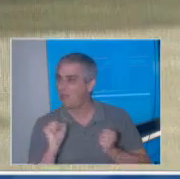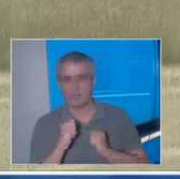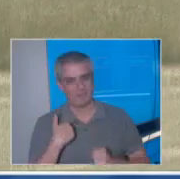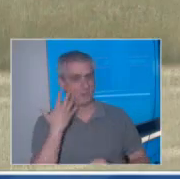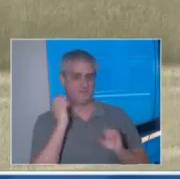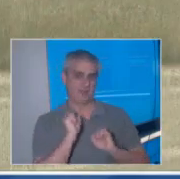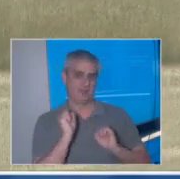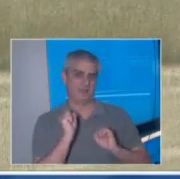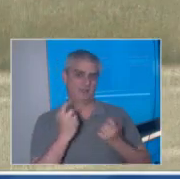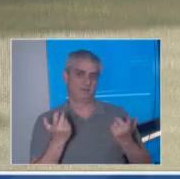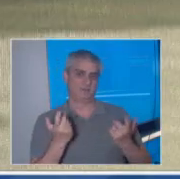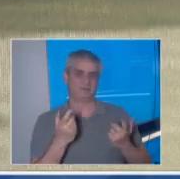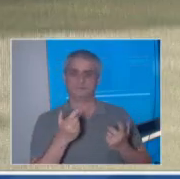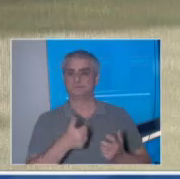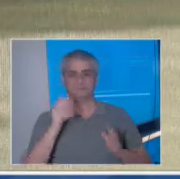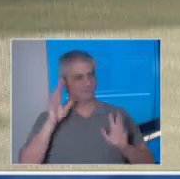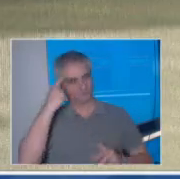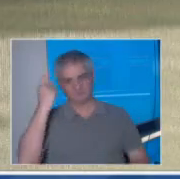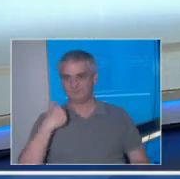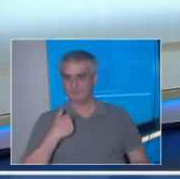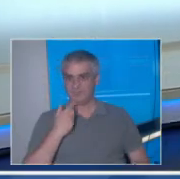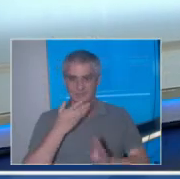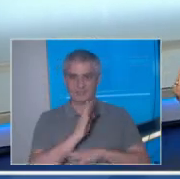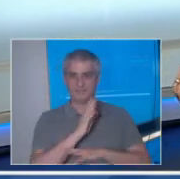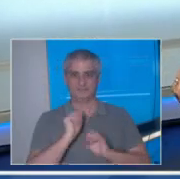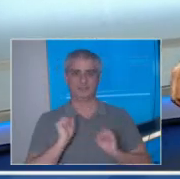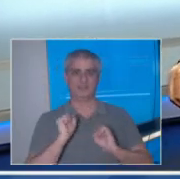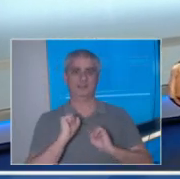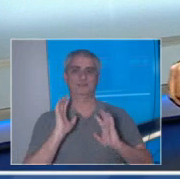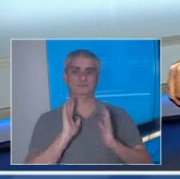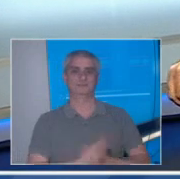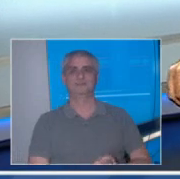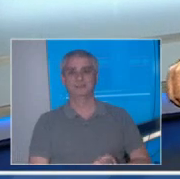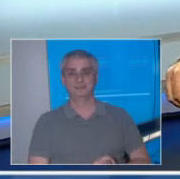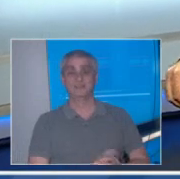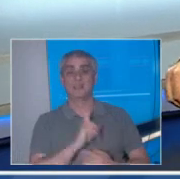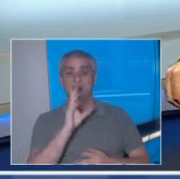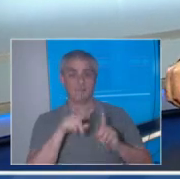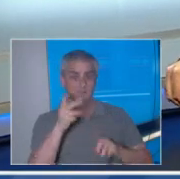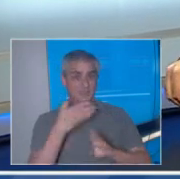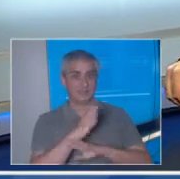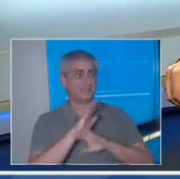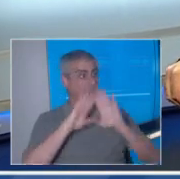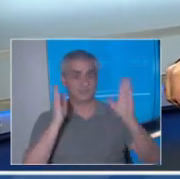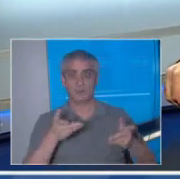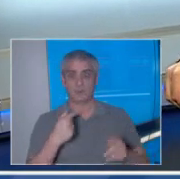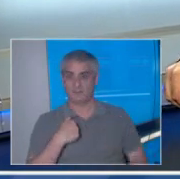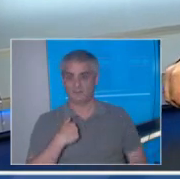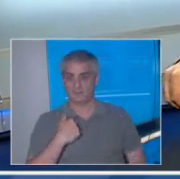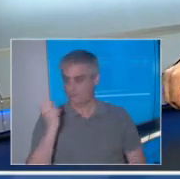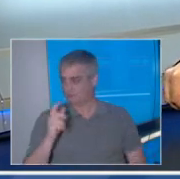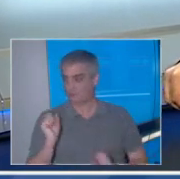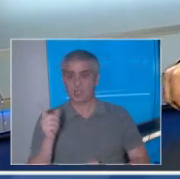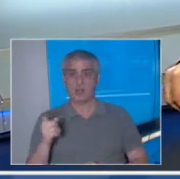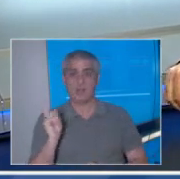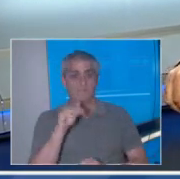אני גם, אוהב תמיד קר. אל אולפן שאני אומר... אני יודע, אצלי אני נכנס כפוש, זה צריך להיות. אבל לפעמים אתה נכנס לאולפן... ואני שקר לו כל הזמן.